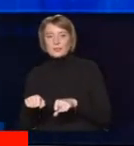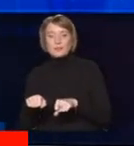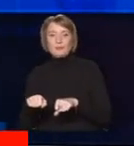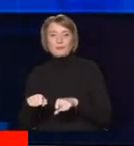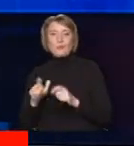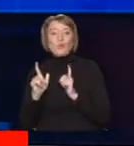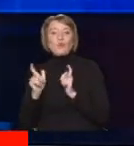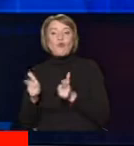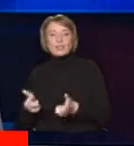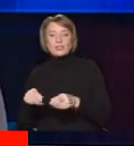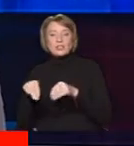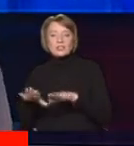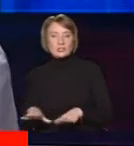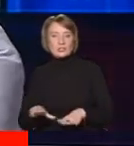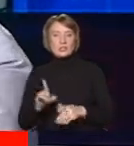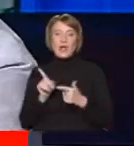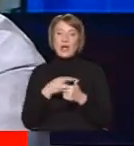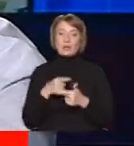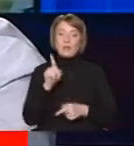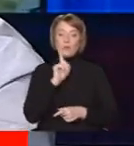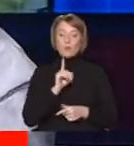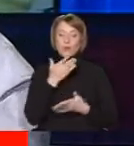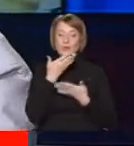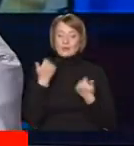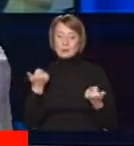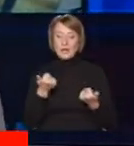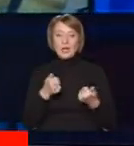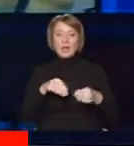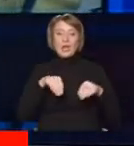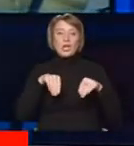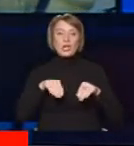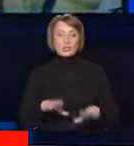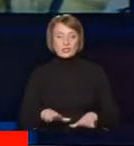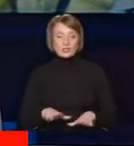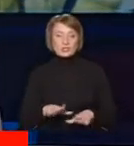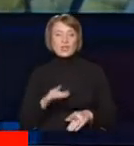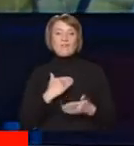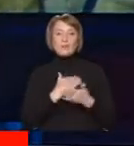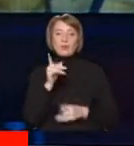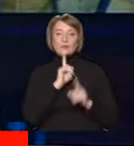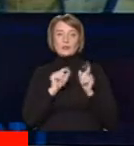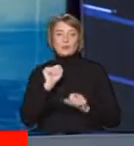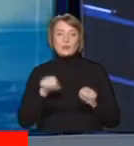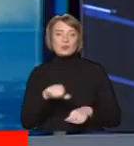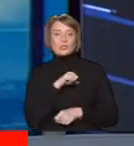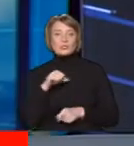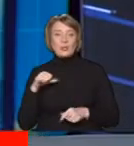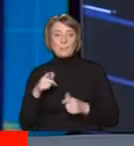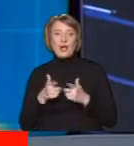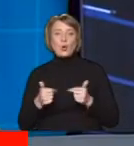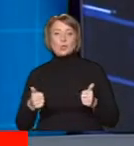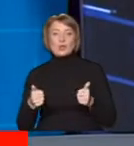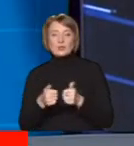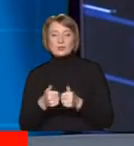тільки Верховна Рада України. Але натомість, поки немає рішення по місцевий референдум, насправді міська рада може сама організовувати